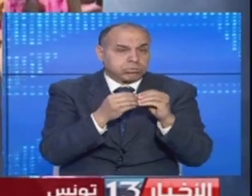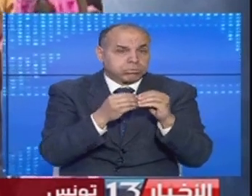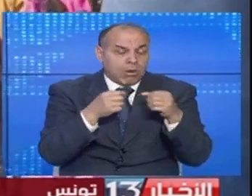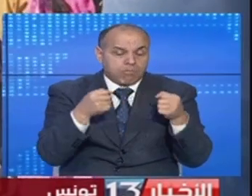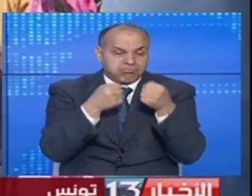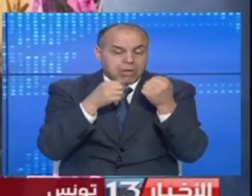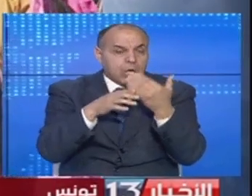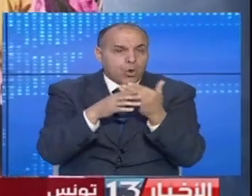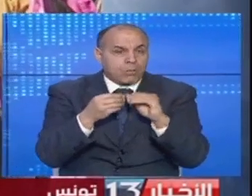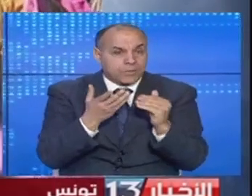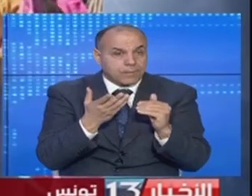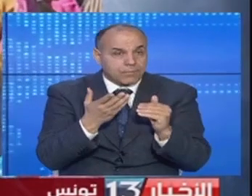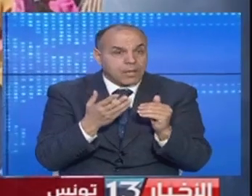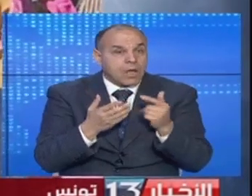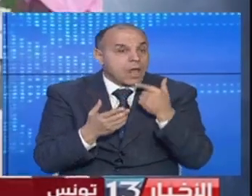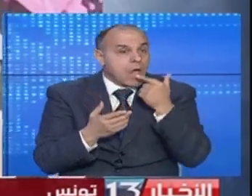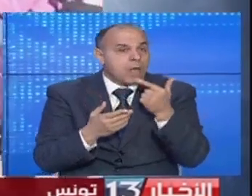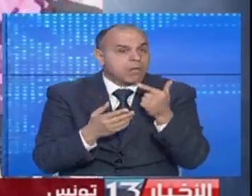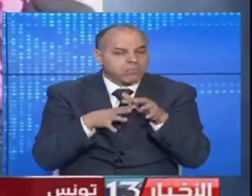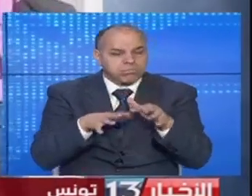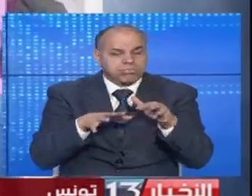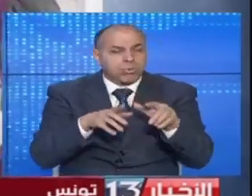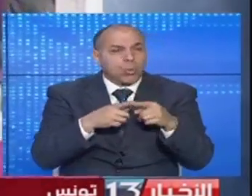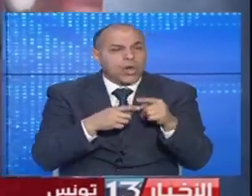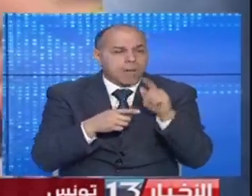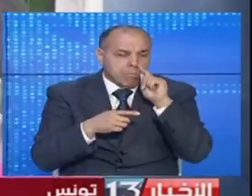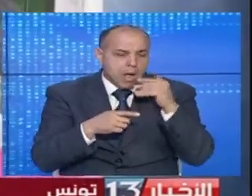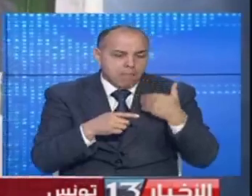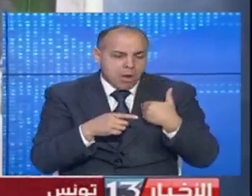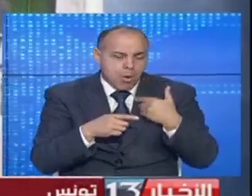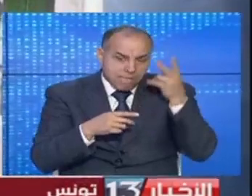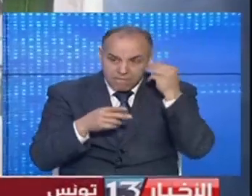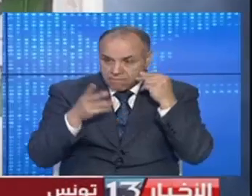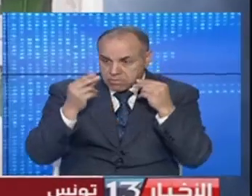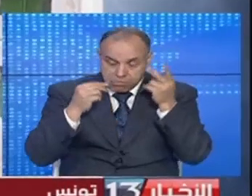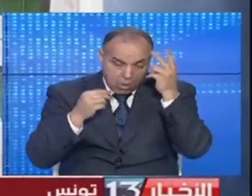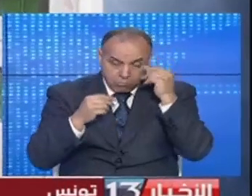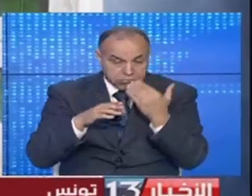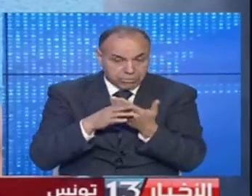المدرسي الظاهره المتشعبه لدى الوليه بين المفهوم